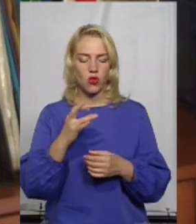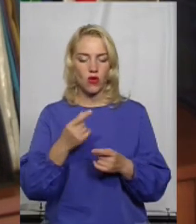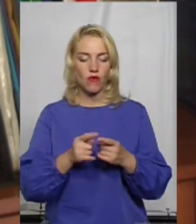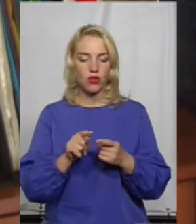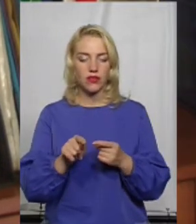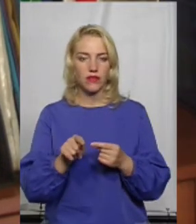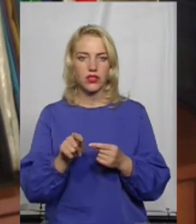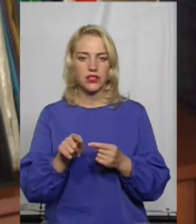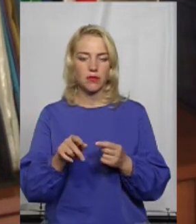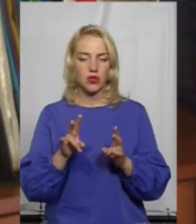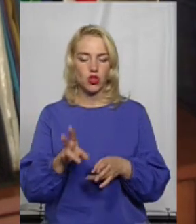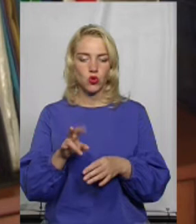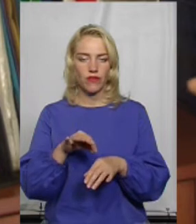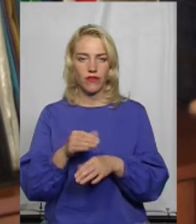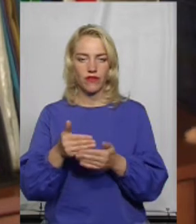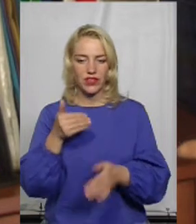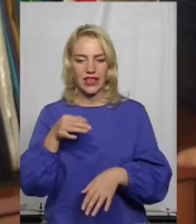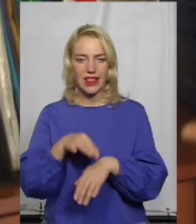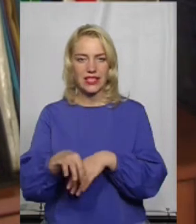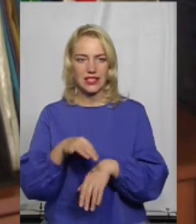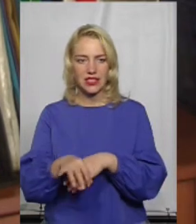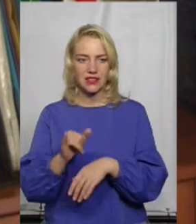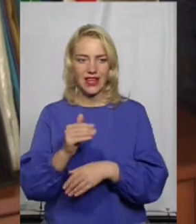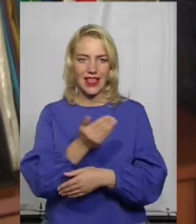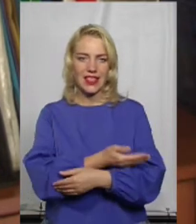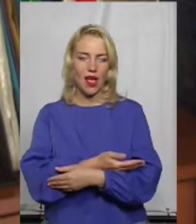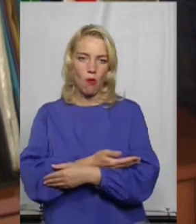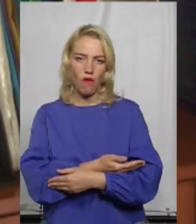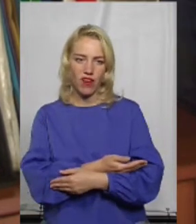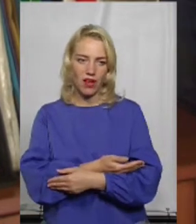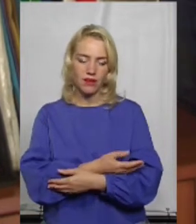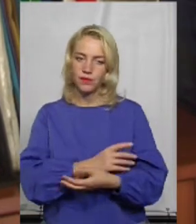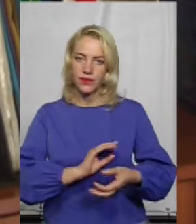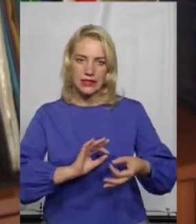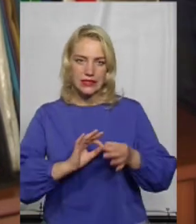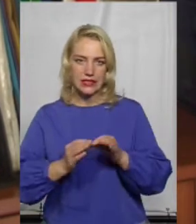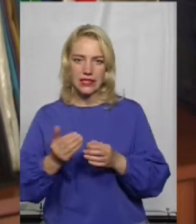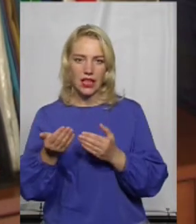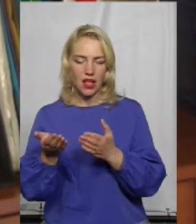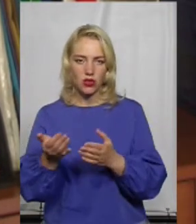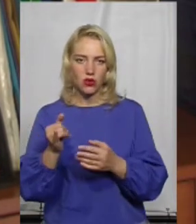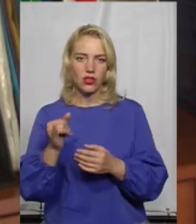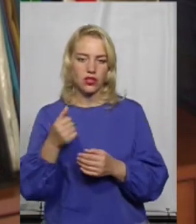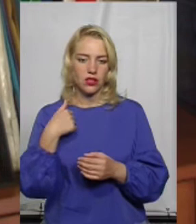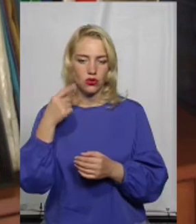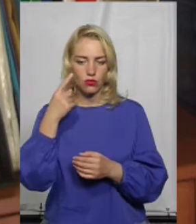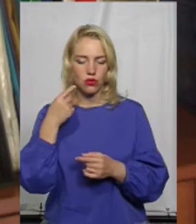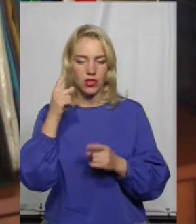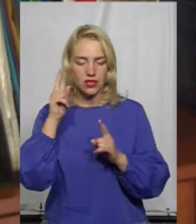категорії постраждала від насильства і немовля, складно. Тому я знаю, що